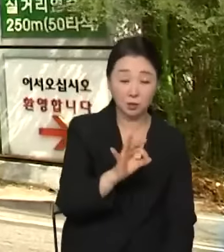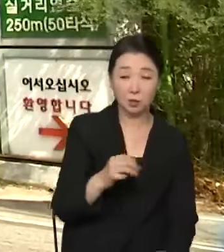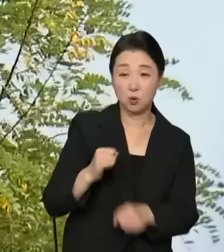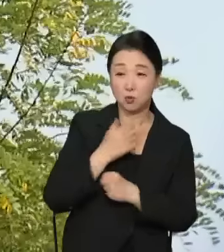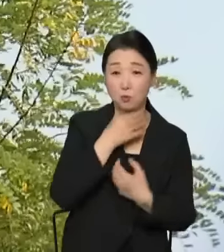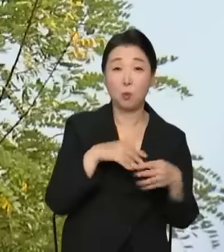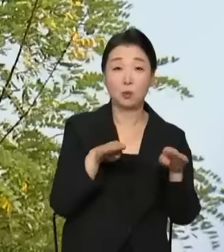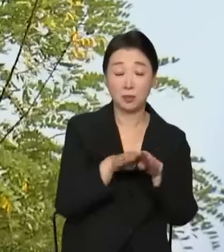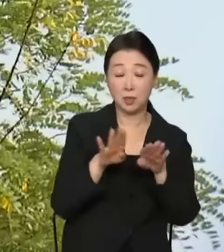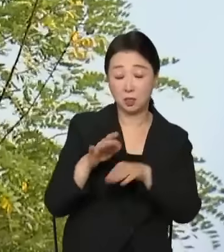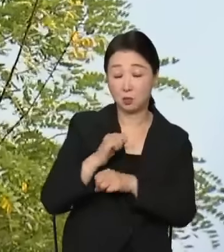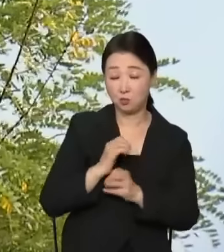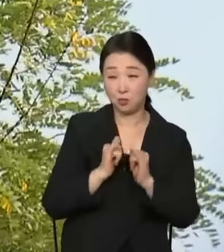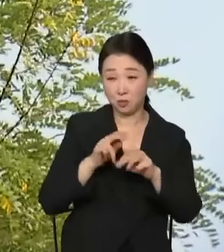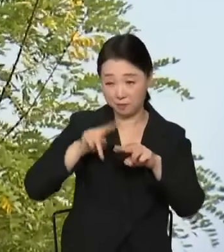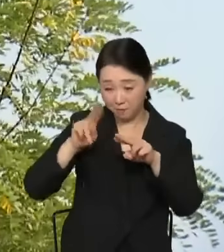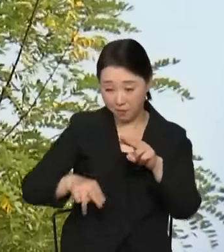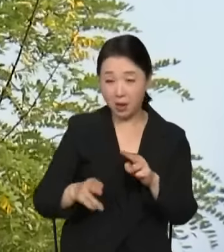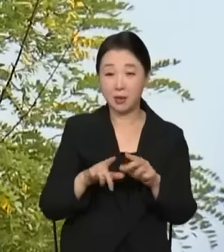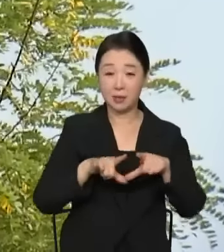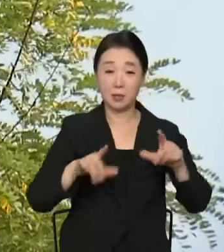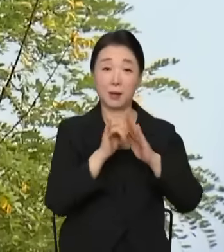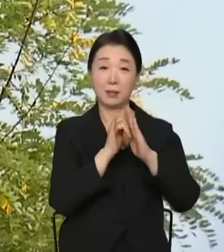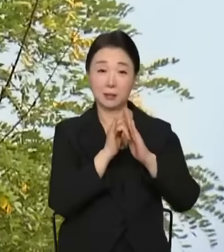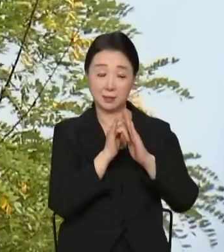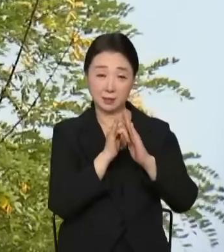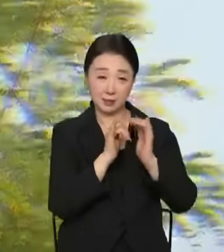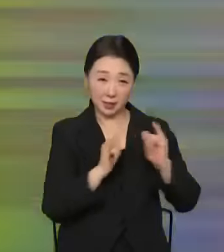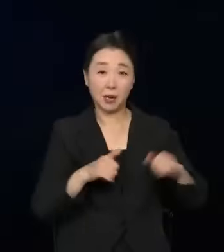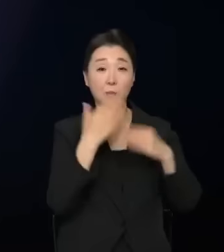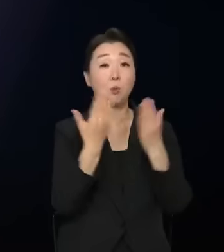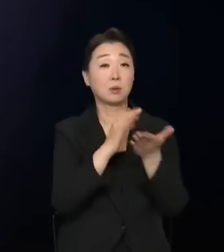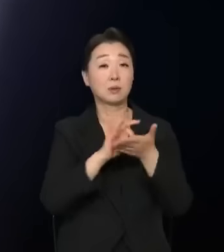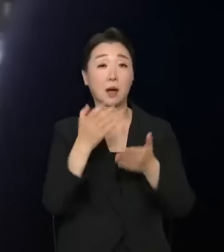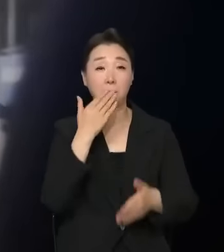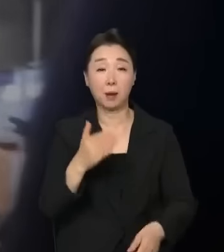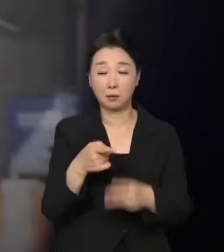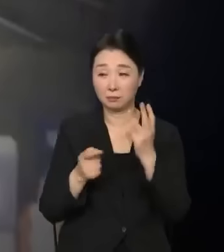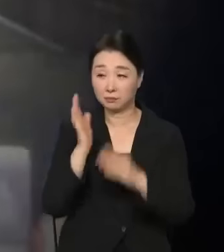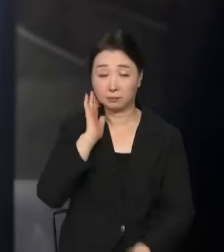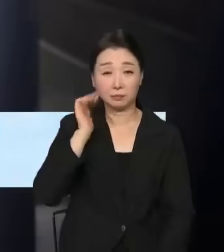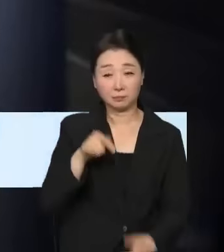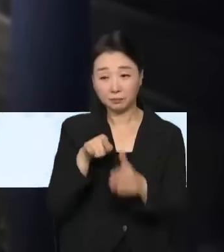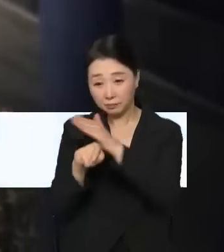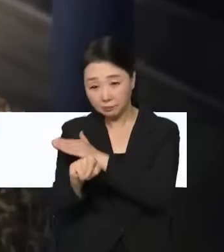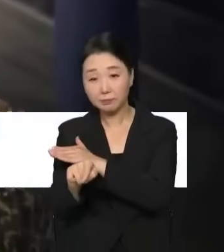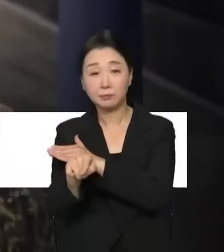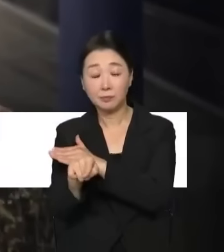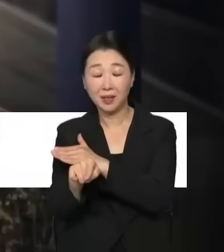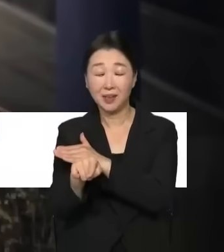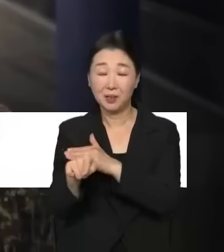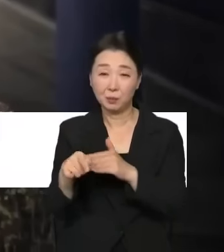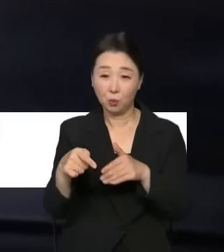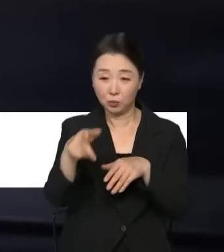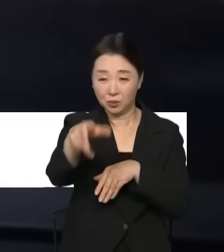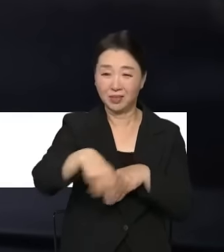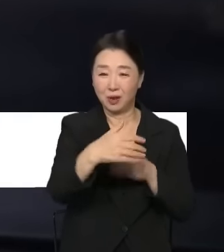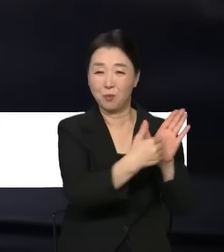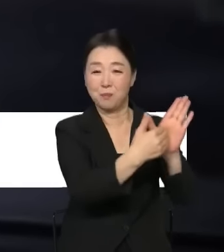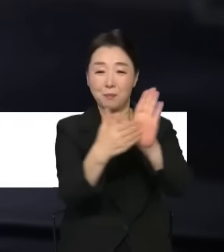군인뿐 아니라 전역한 군인과 일반 시민들도 이용할 수 있습니다. 윤 대통령의 방문으로 일대가 통제돼 교통